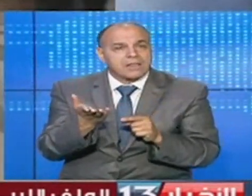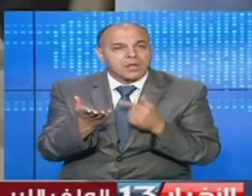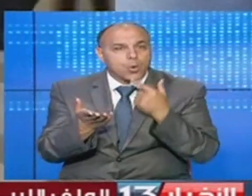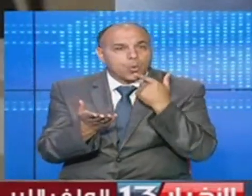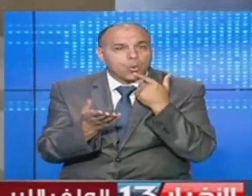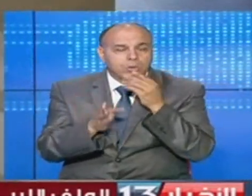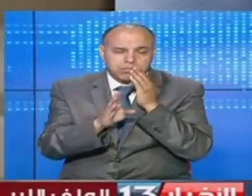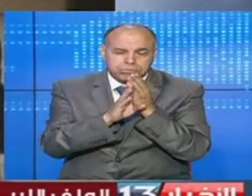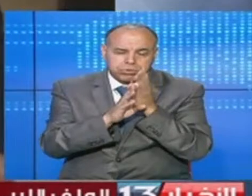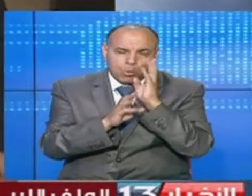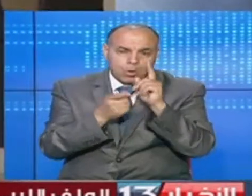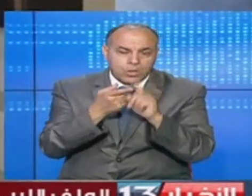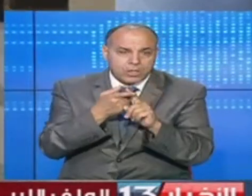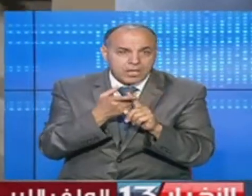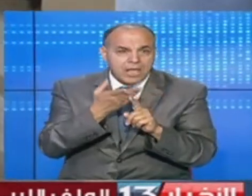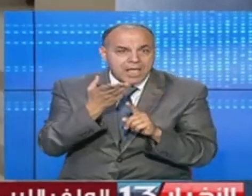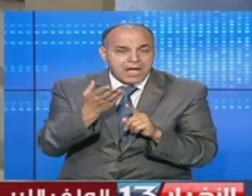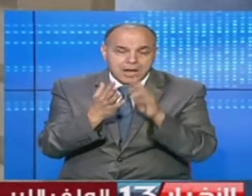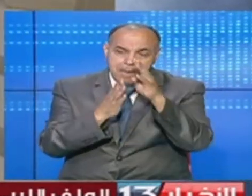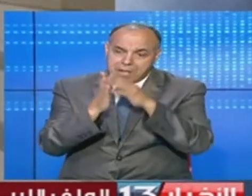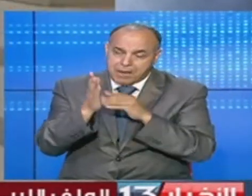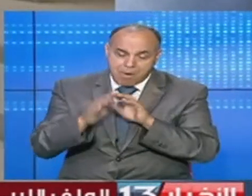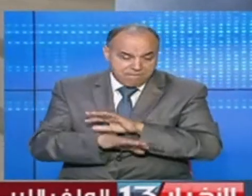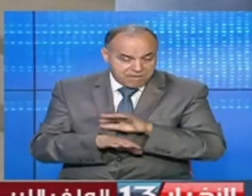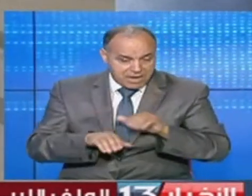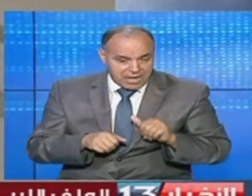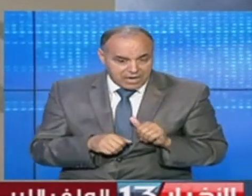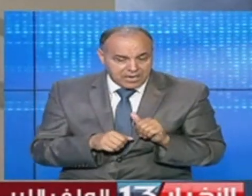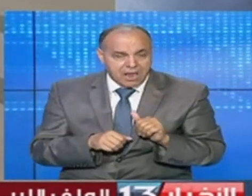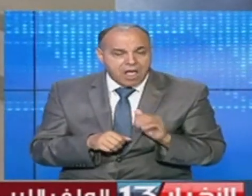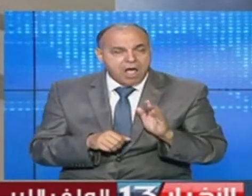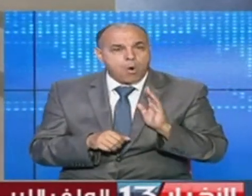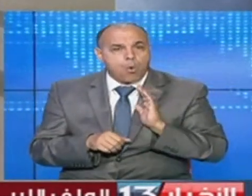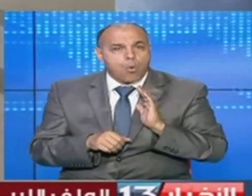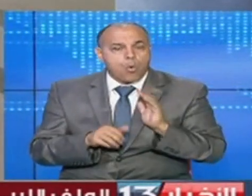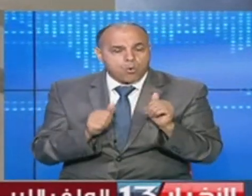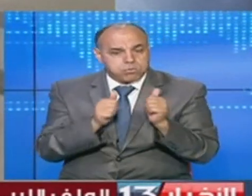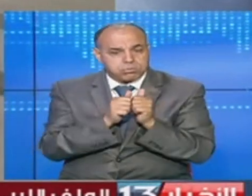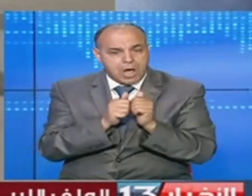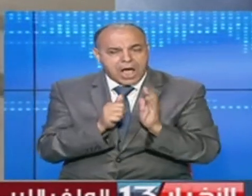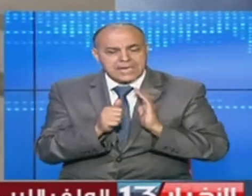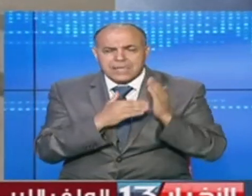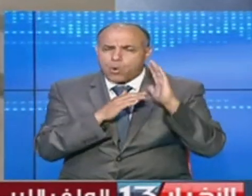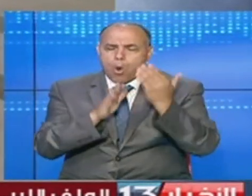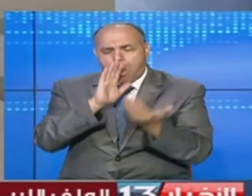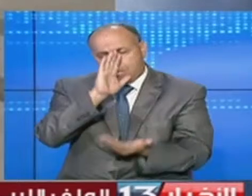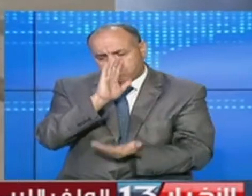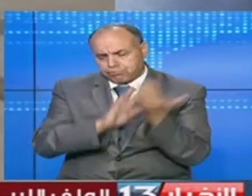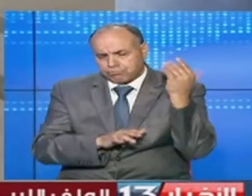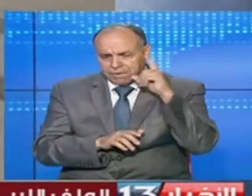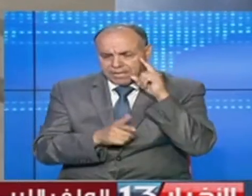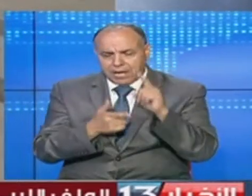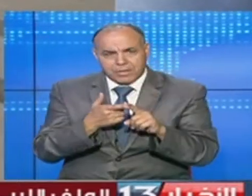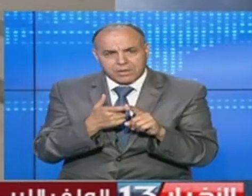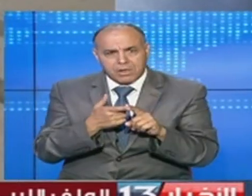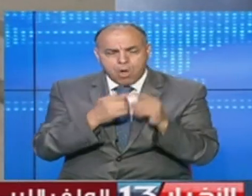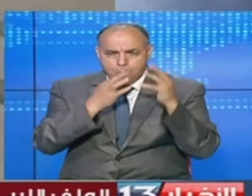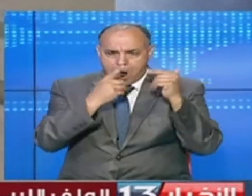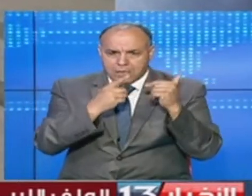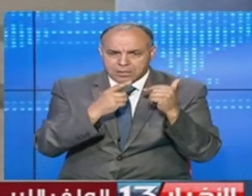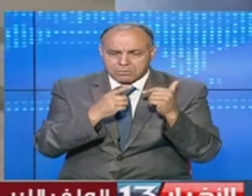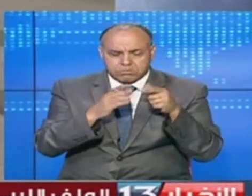كواليس المؤتمر ان يدعوا البيان الختامي الى انسحاب متناسق للقوات الاجنبيه من ليبيا ومحاسبه